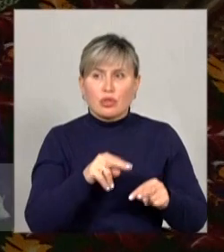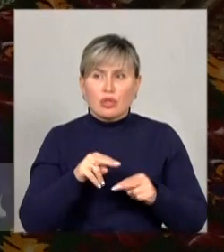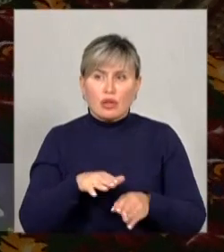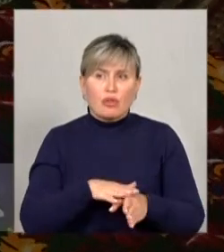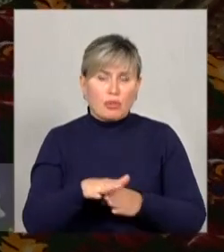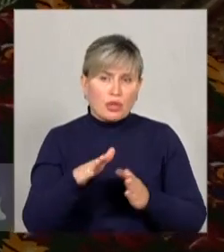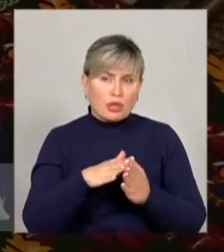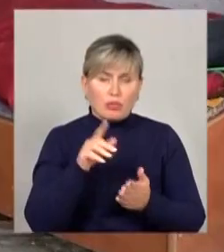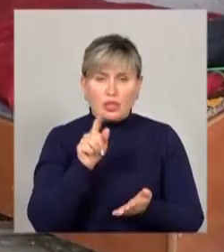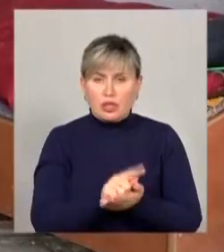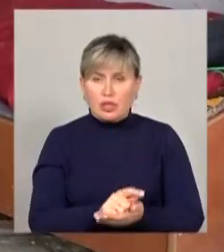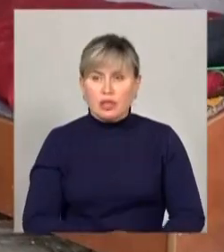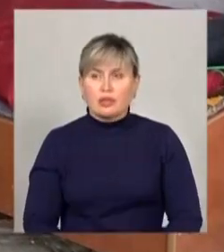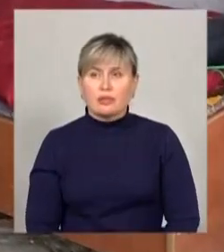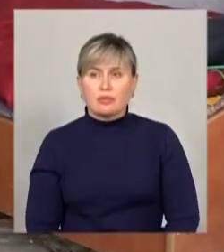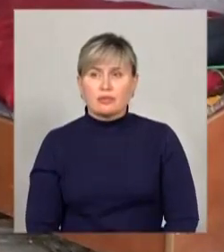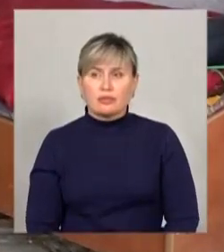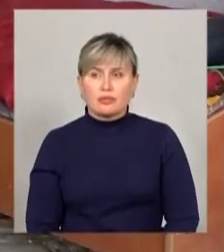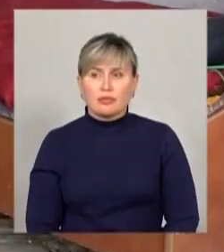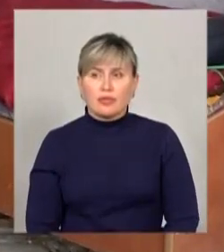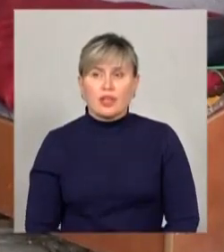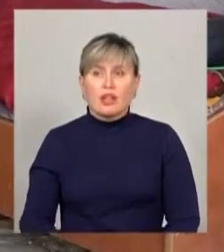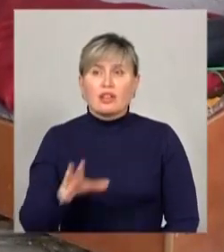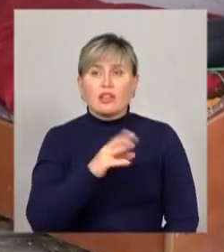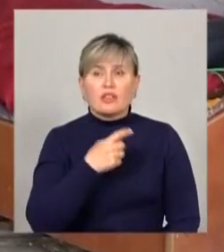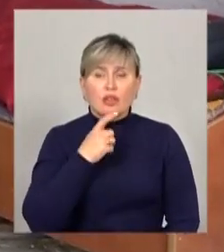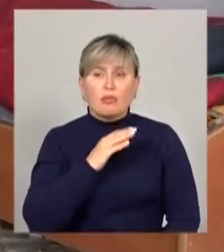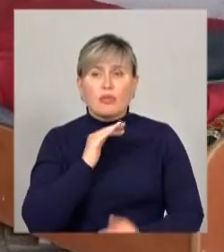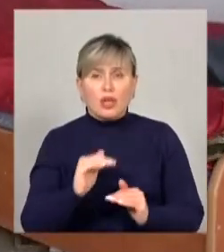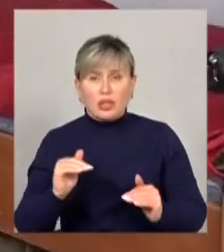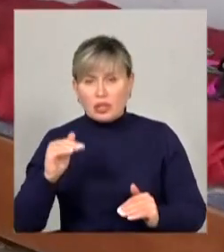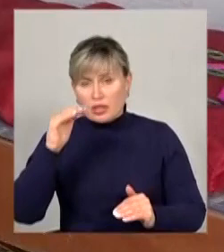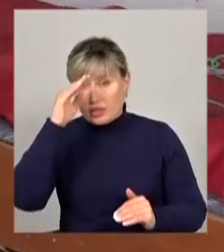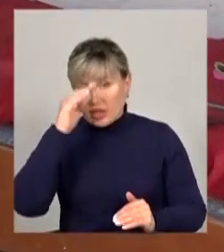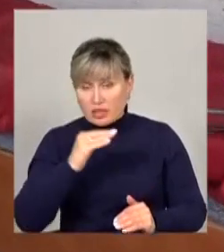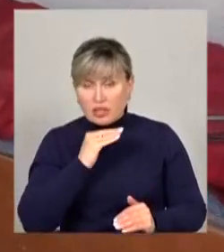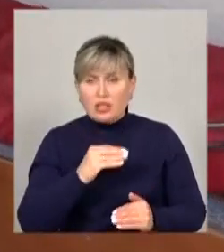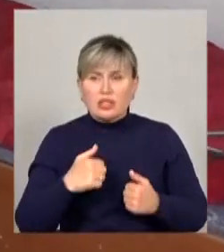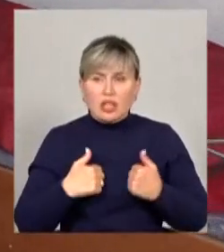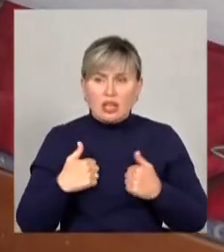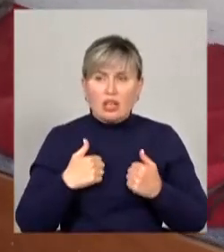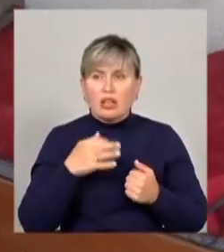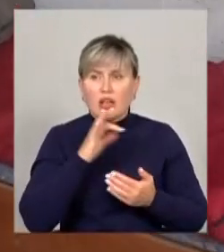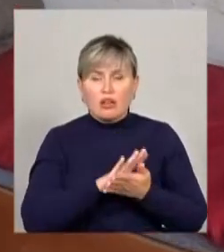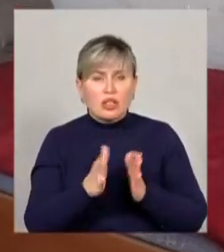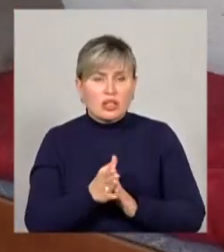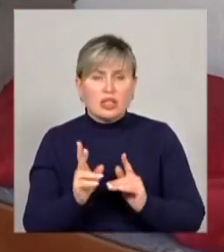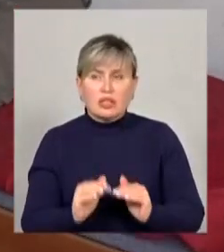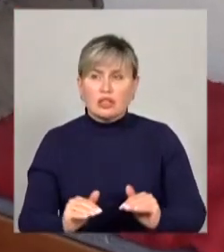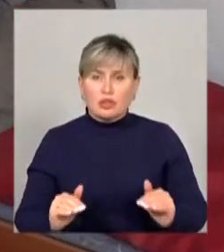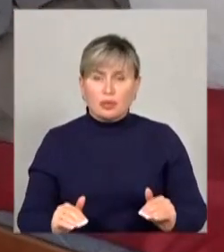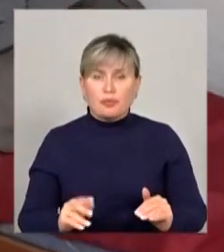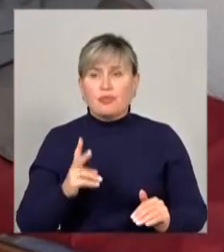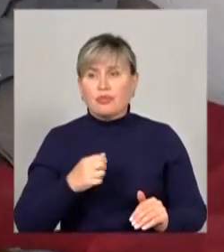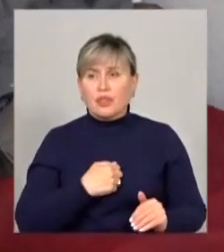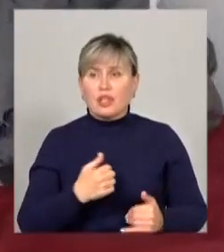выполнение домашних заданий. Несмотря на все трудности, многодетный отец старается создать комфортные условия для своих детей. К